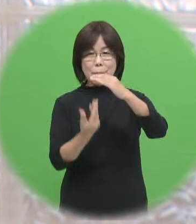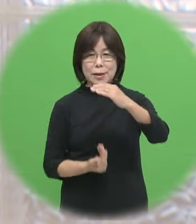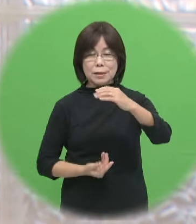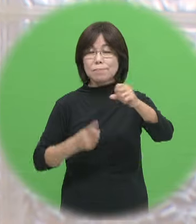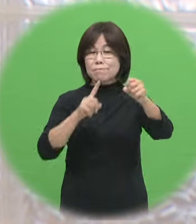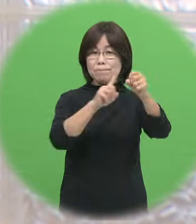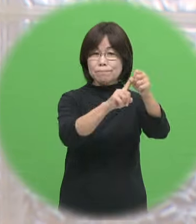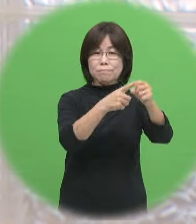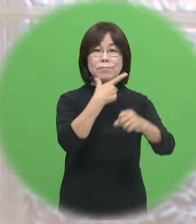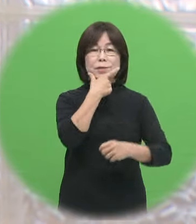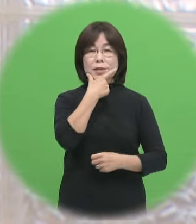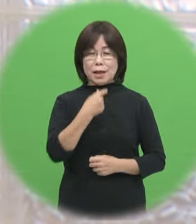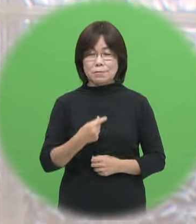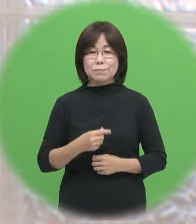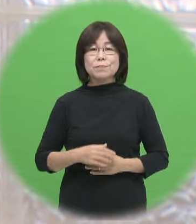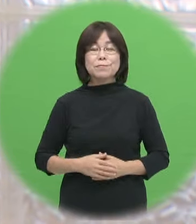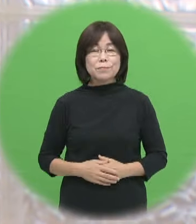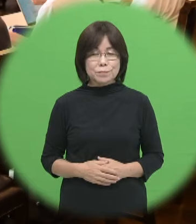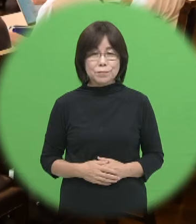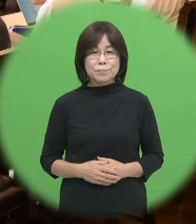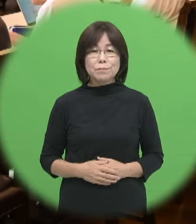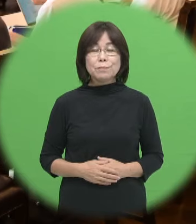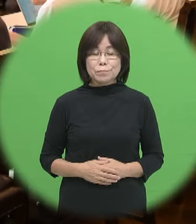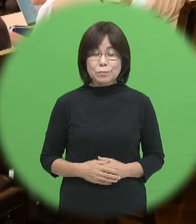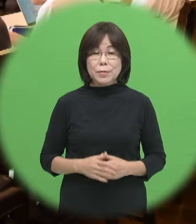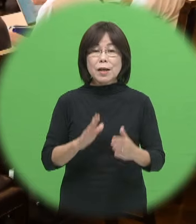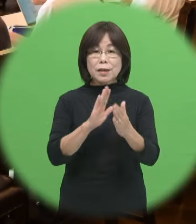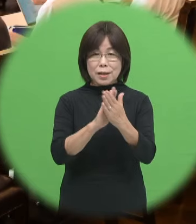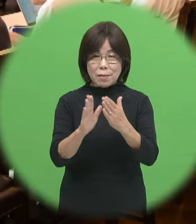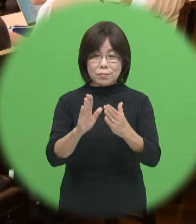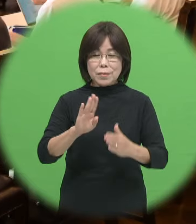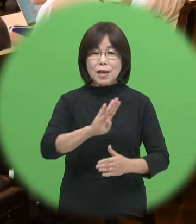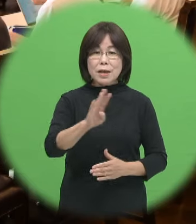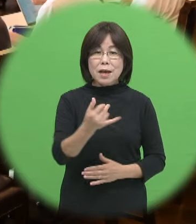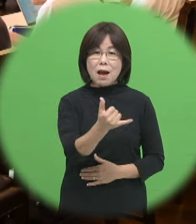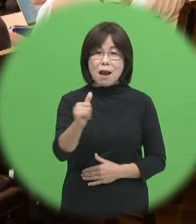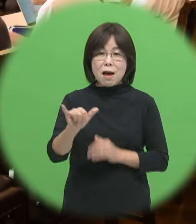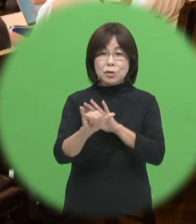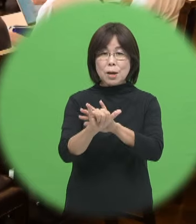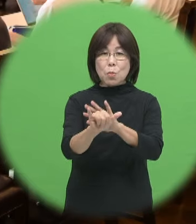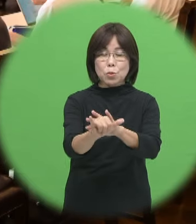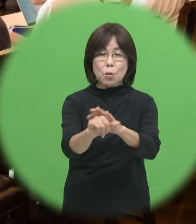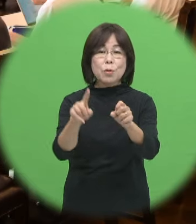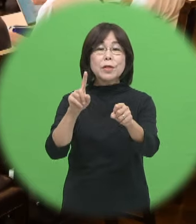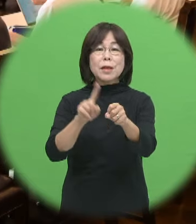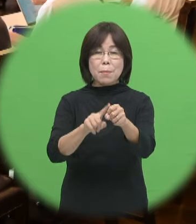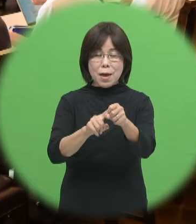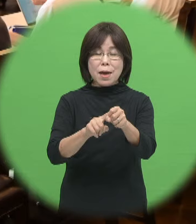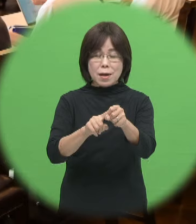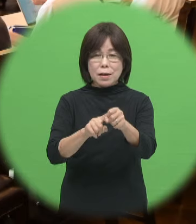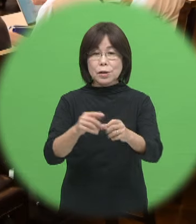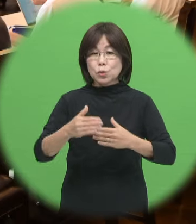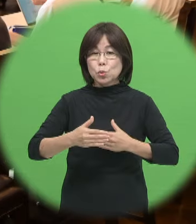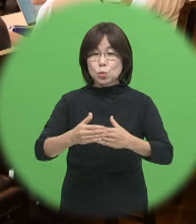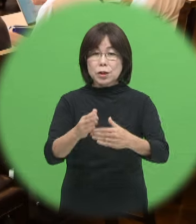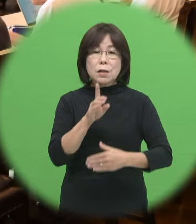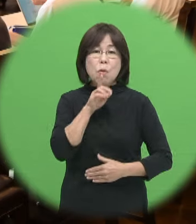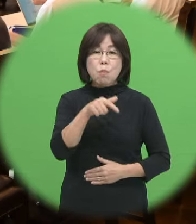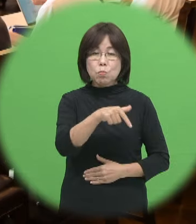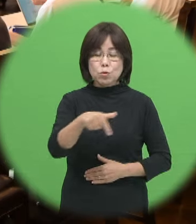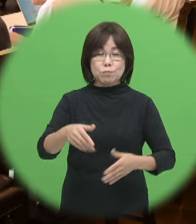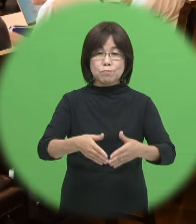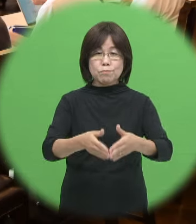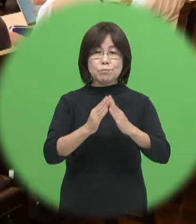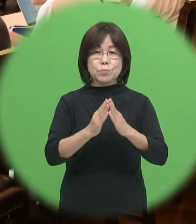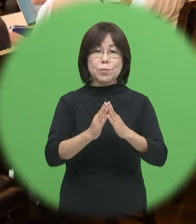山梨県にしていこうと考えています。県ではケアラーへのサポートを全庁体制で行う県ケアラー